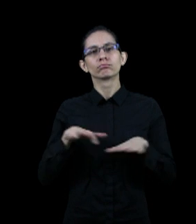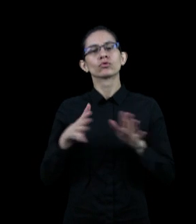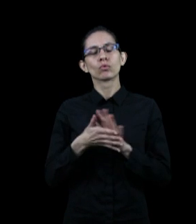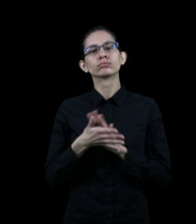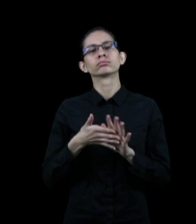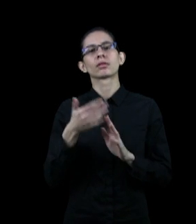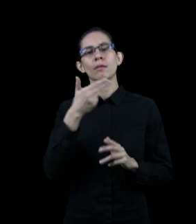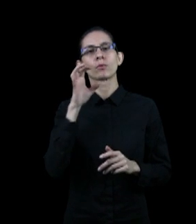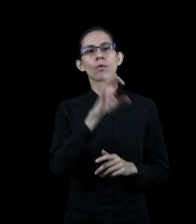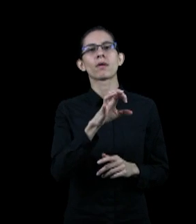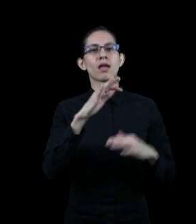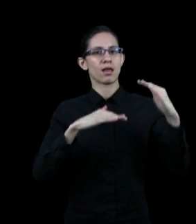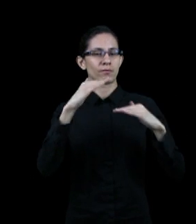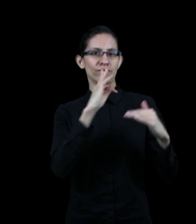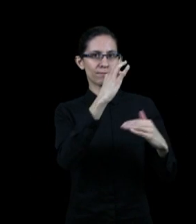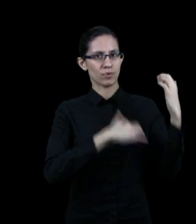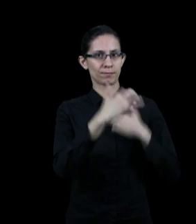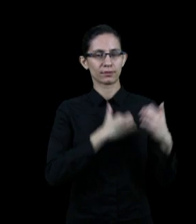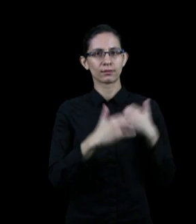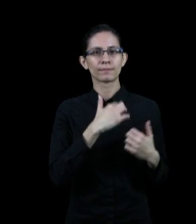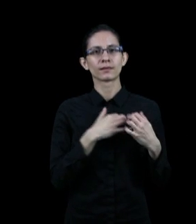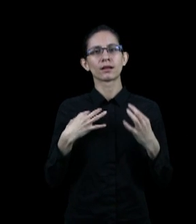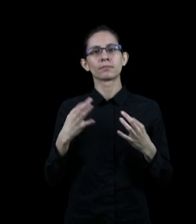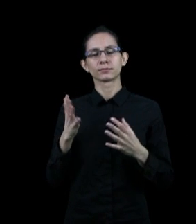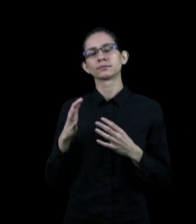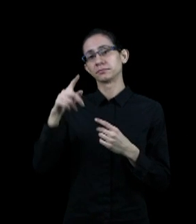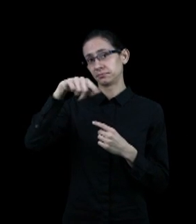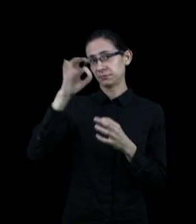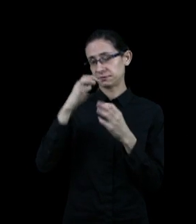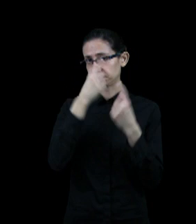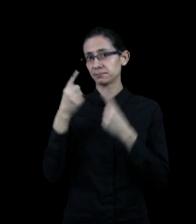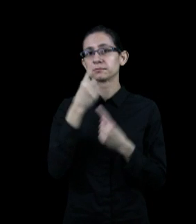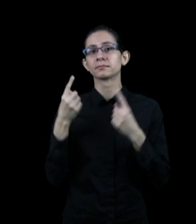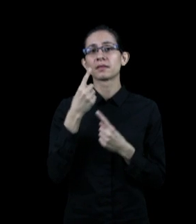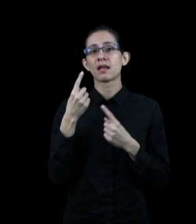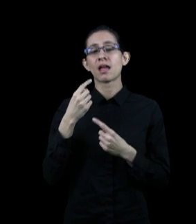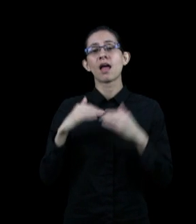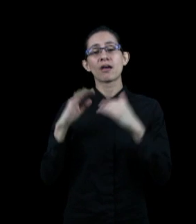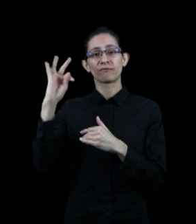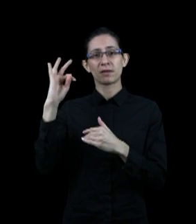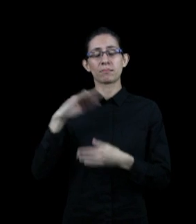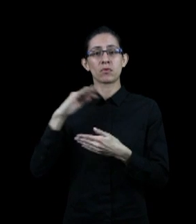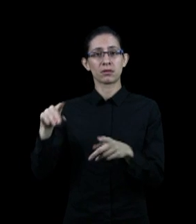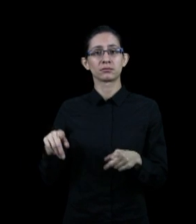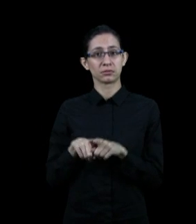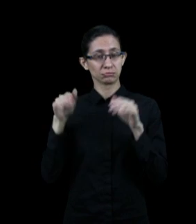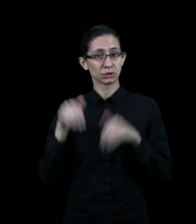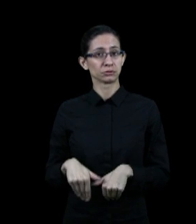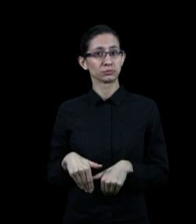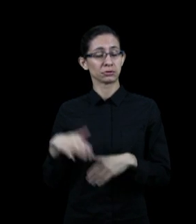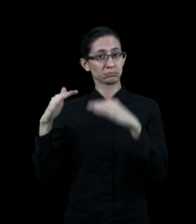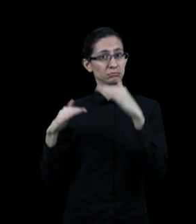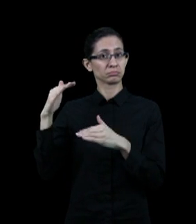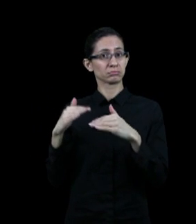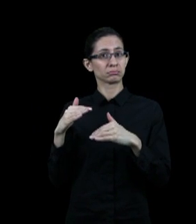Powiedziałem już dużo o elastyczności popytu. Lecz pewnie zastanawiacie się, czy można też mówić o elastyczności